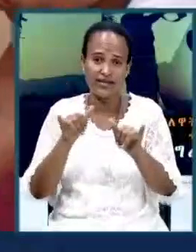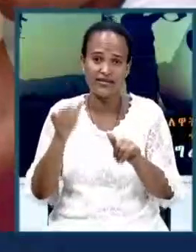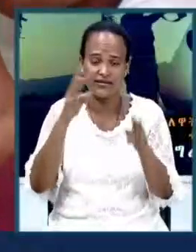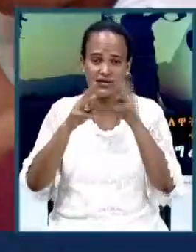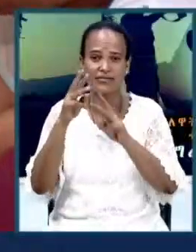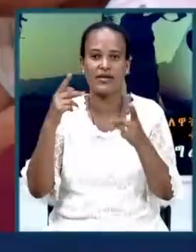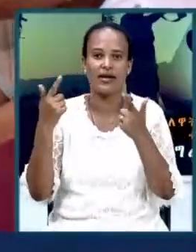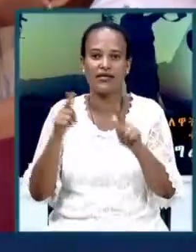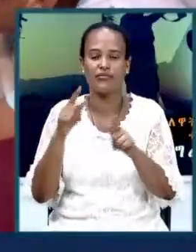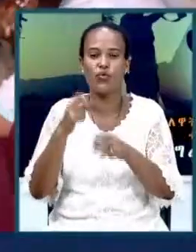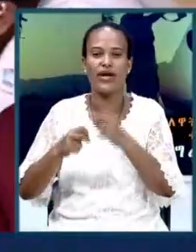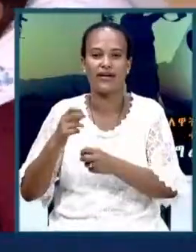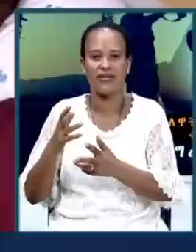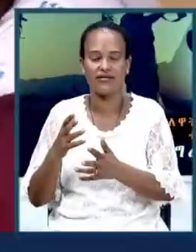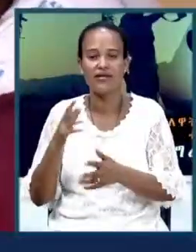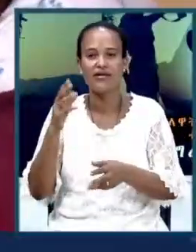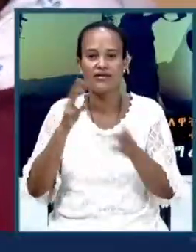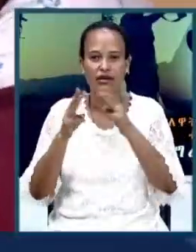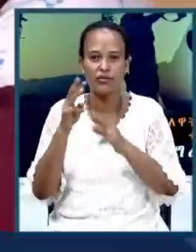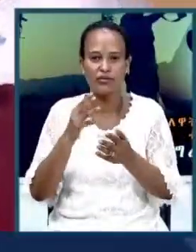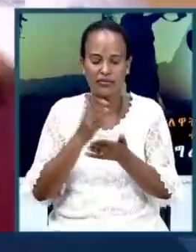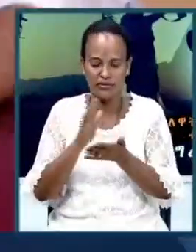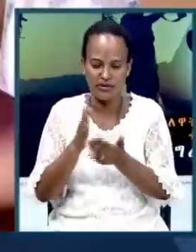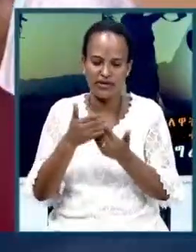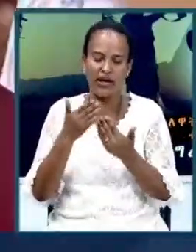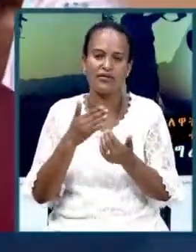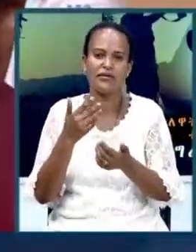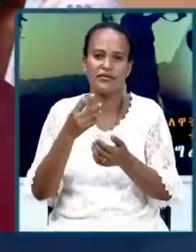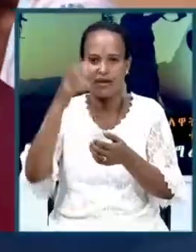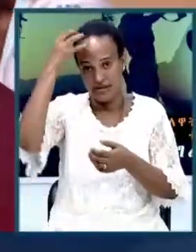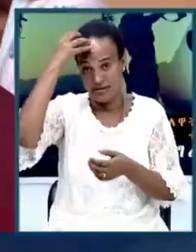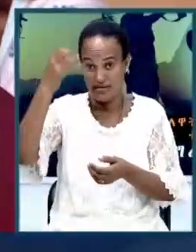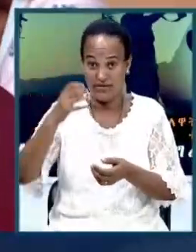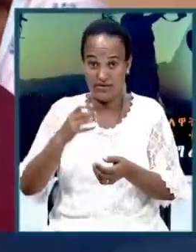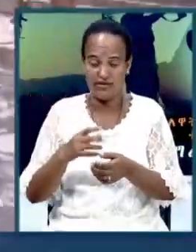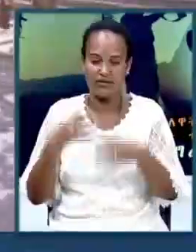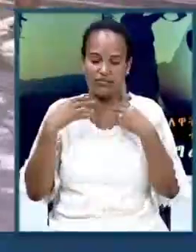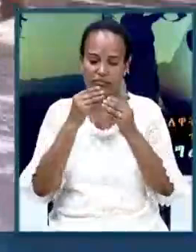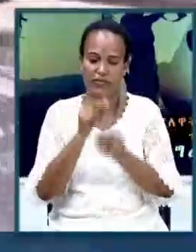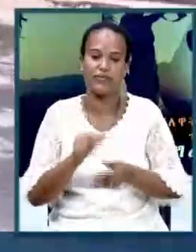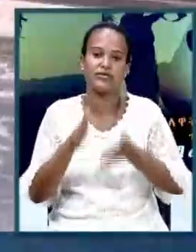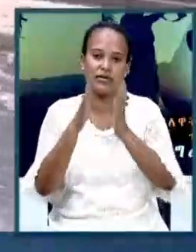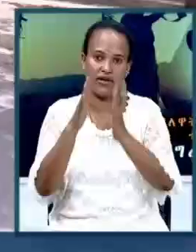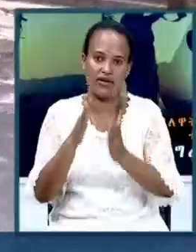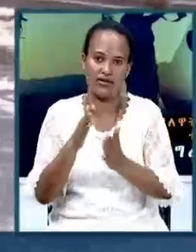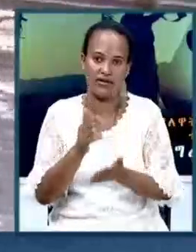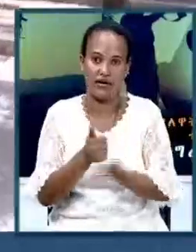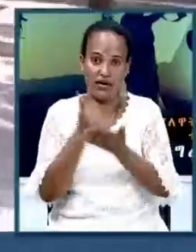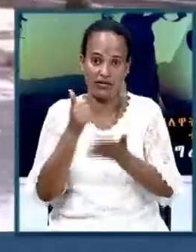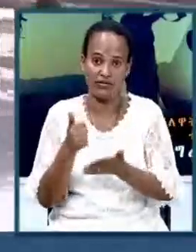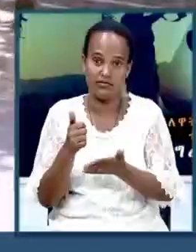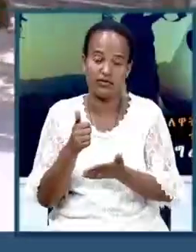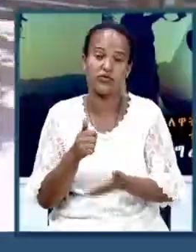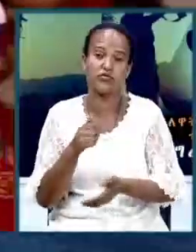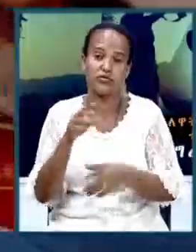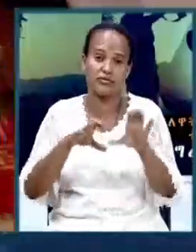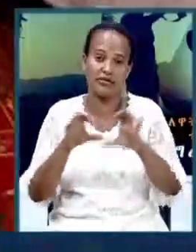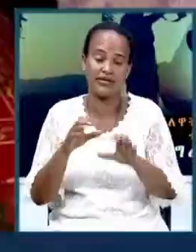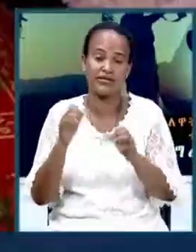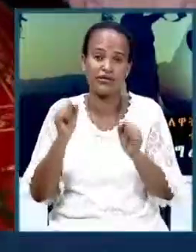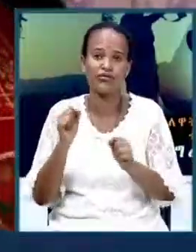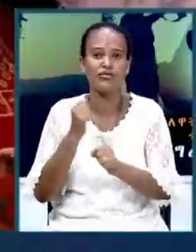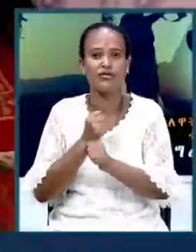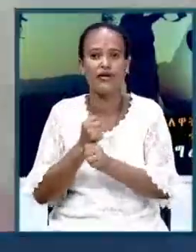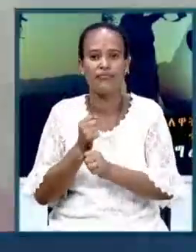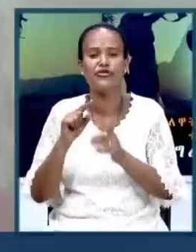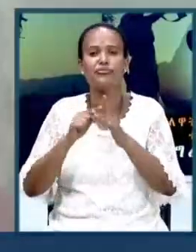ፀገም ዘጋጠሞም ወገናትን ፀገሞም ንምቅላል ዛጊድ ብመዳይ መንግስታዊ ማሓወር ገበርቲ ሰናይ ትካላትን ቅዱሳት ወገናትን ክሕገዙ ንምግባር ዘኽእሉ